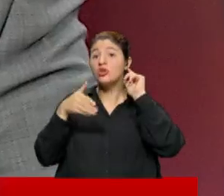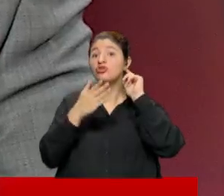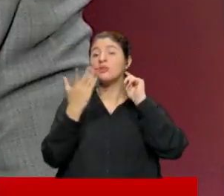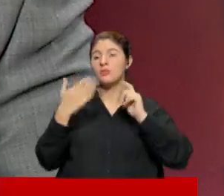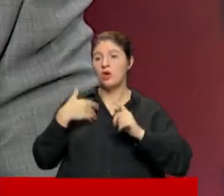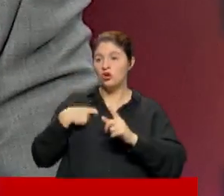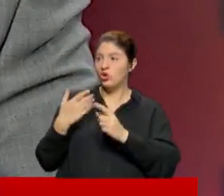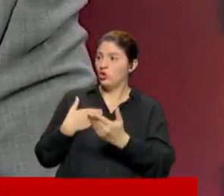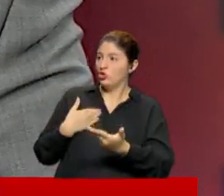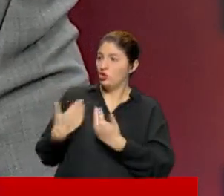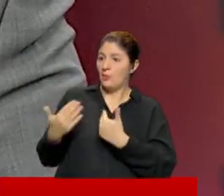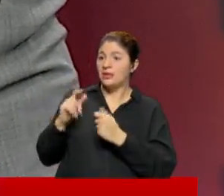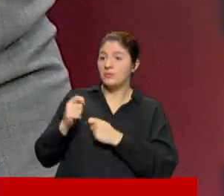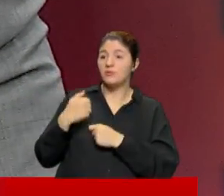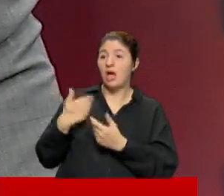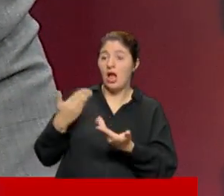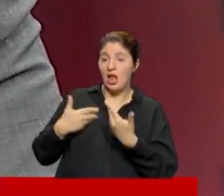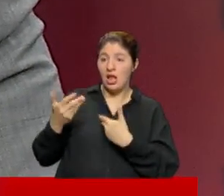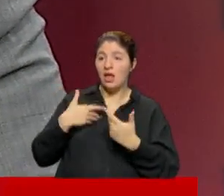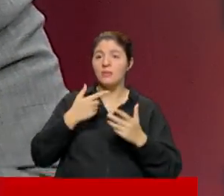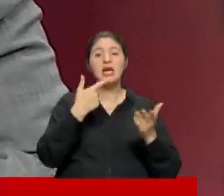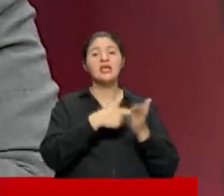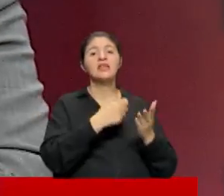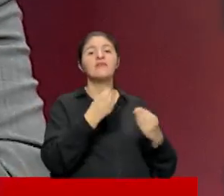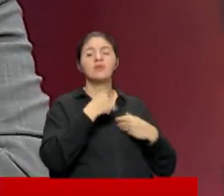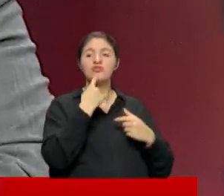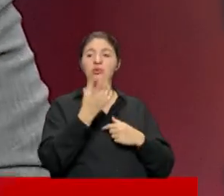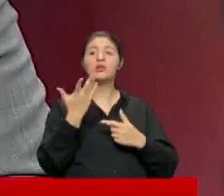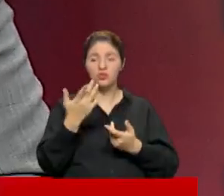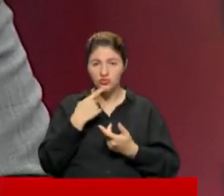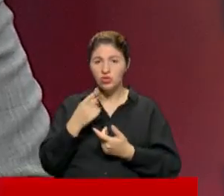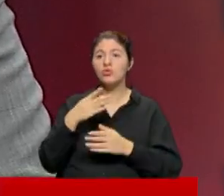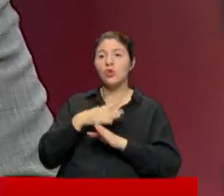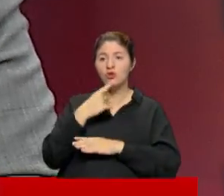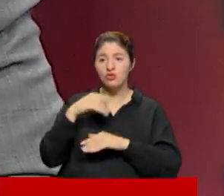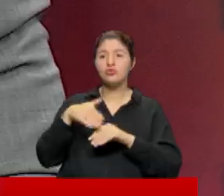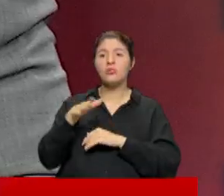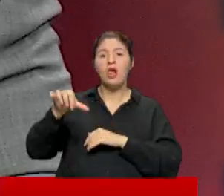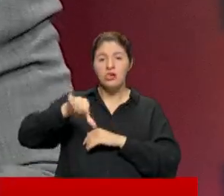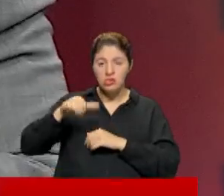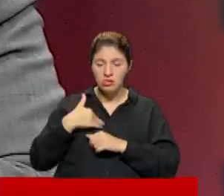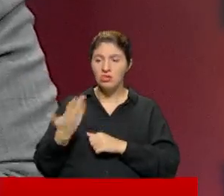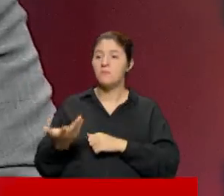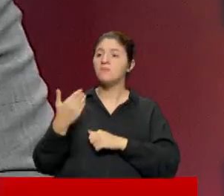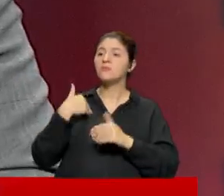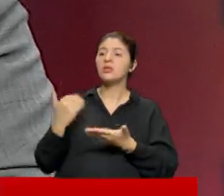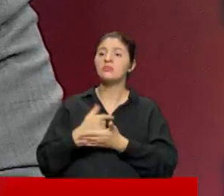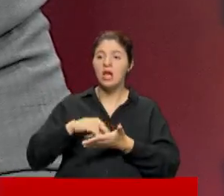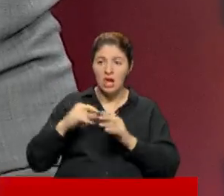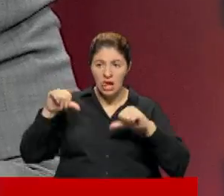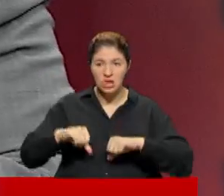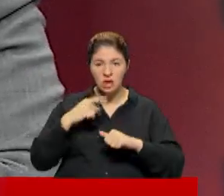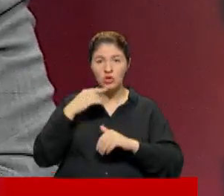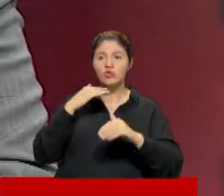özelde bizimle sohbet ettiklerinde konuştuğunu söy ya ne söylüyorlar doğru diyorsunuz Sokağa çıkamıyoruz diyorlar geçinemiyoruz